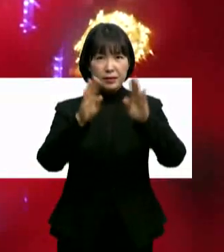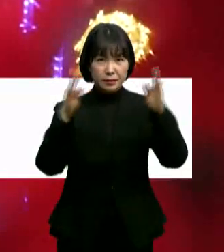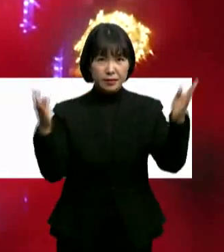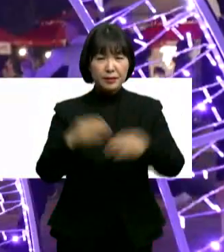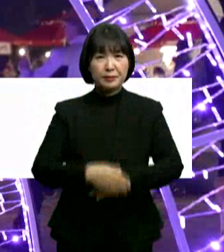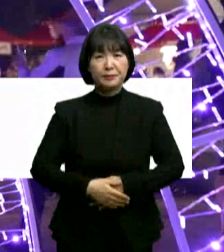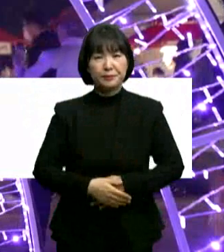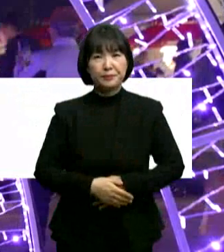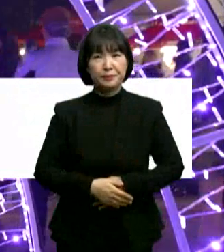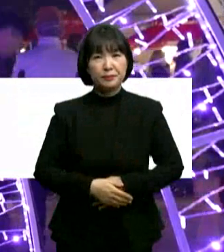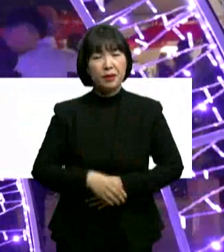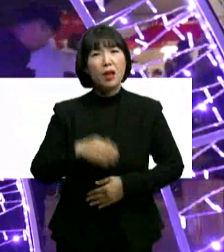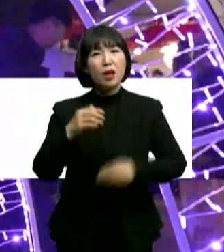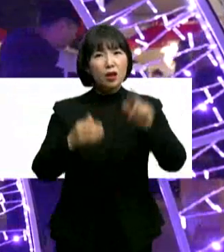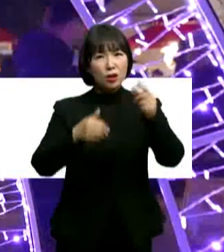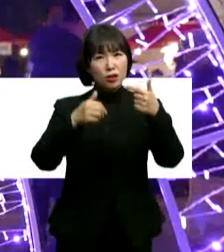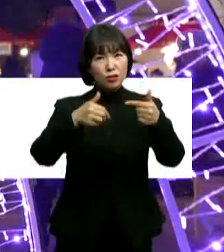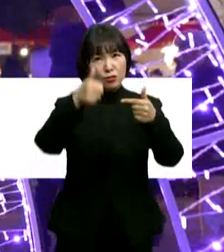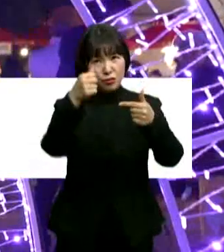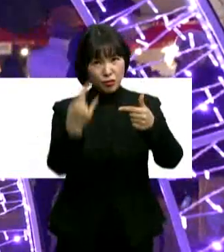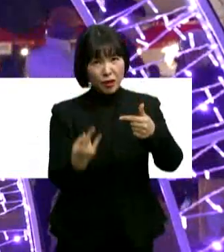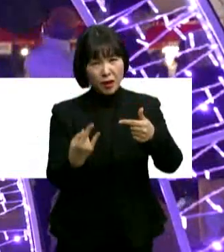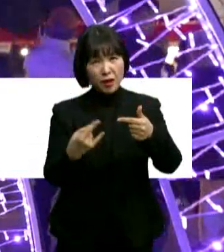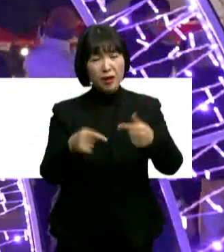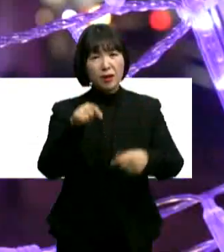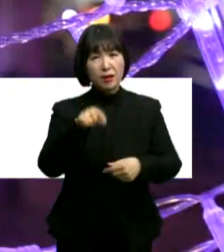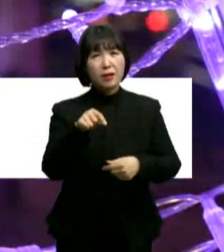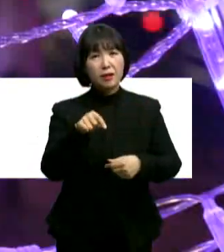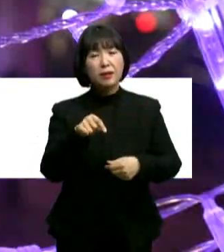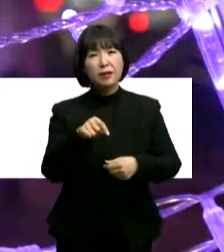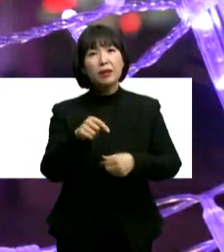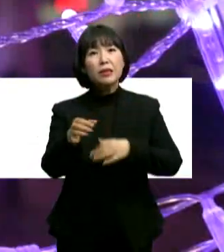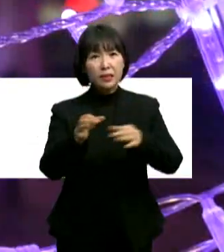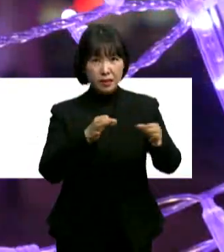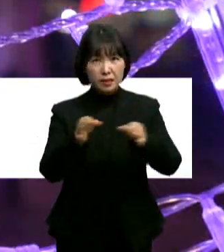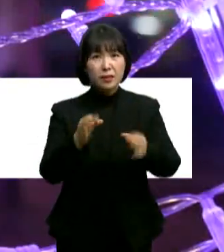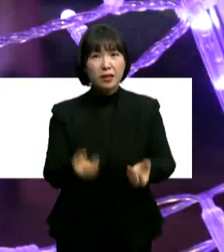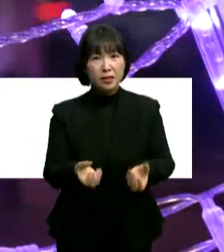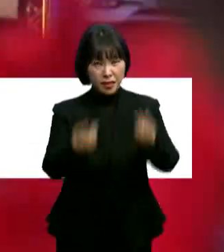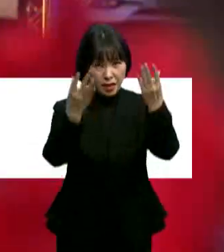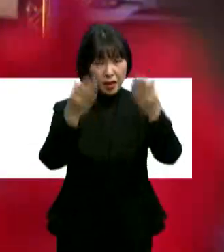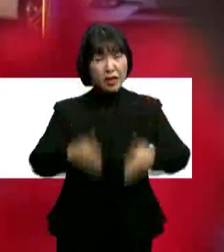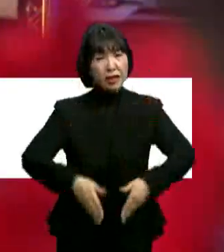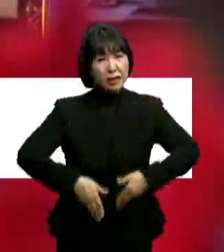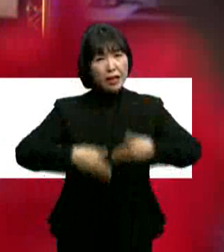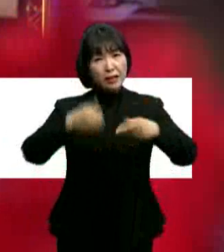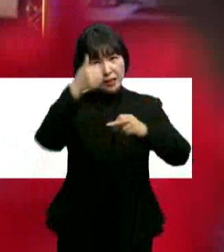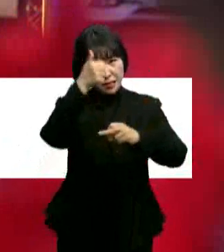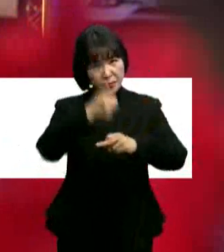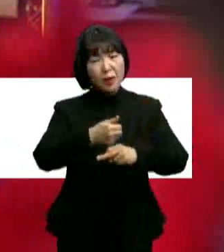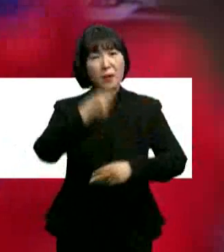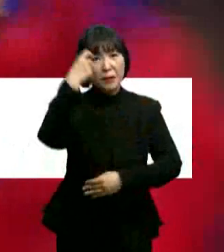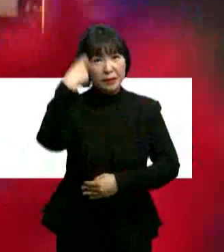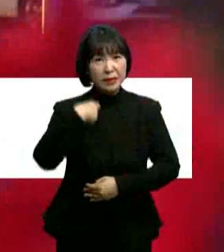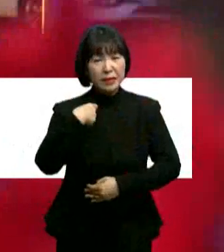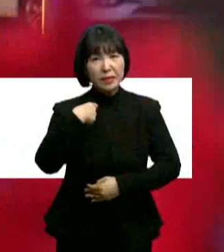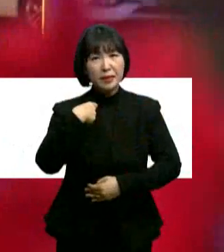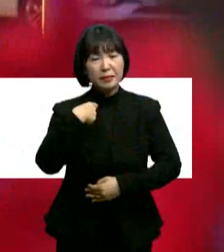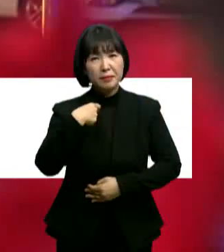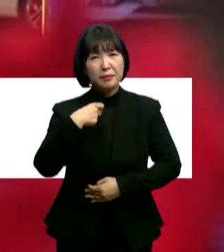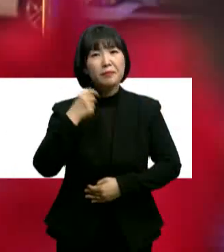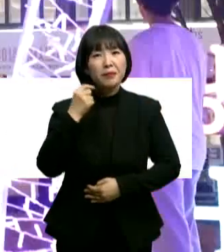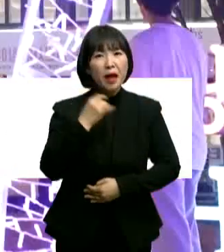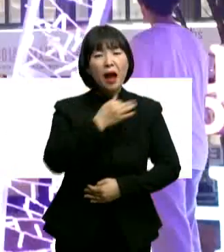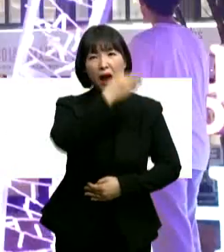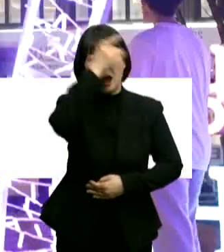시작으로 올해 여섯 번째를 맞는 미추얼 윈터 마켓은 따뜻한 연말 분위기와 함께 겨울의 낭만과 즐거움을 주민들에게